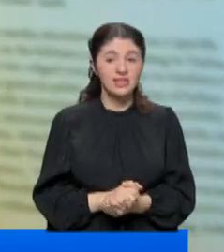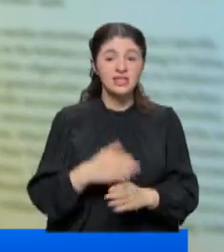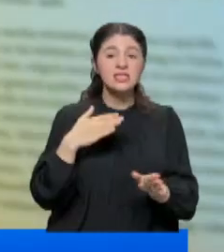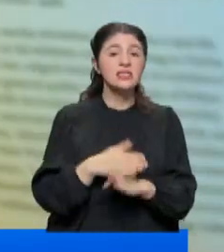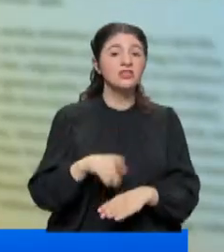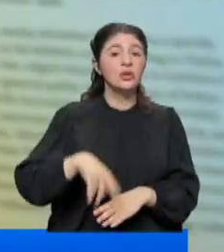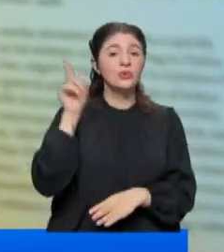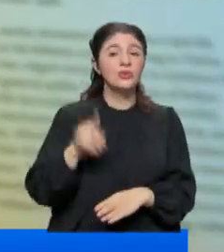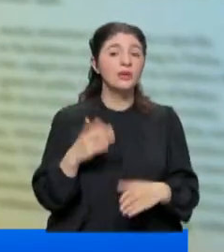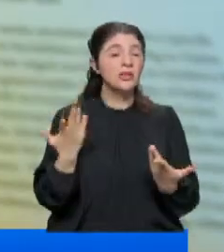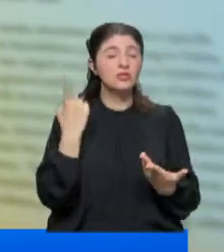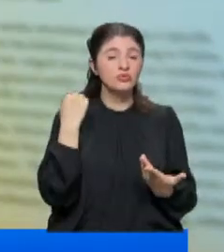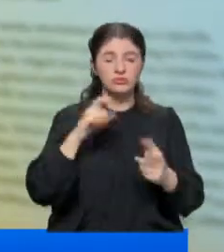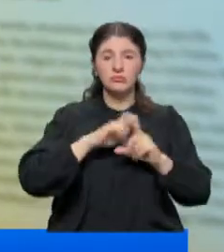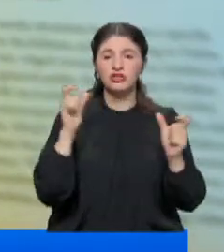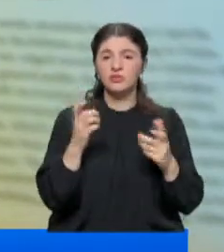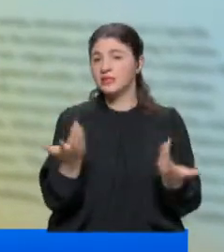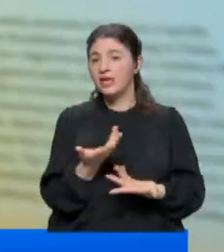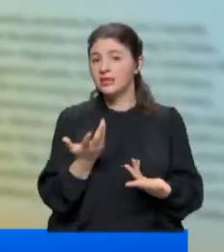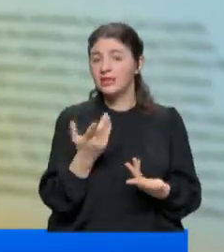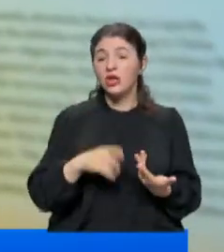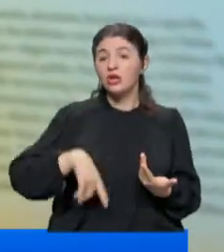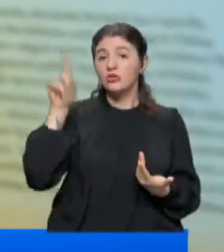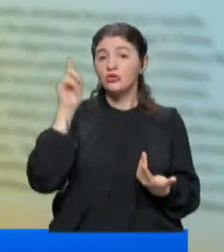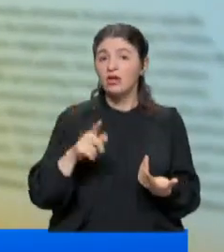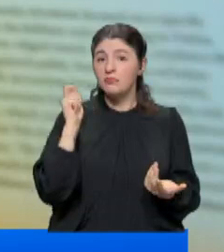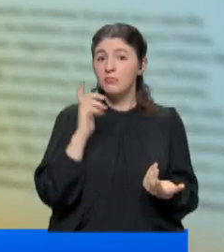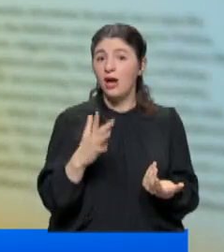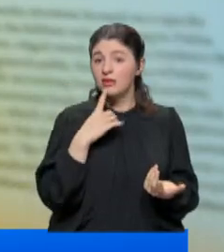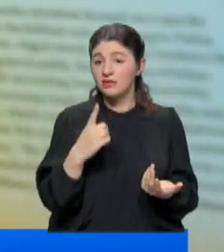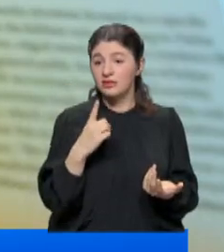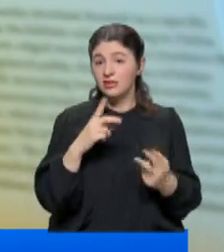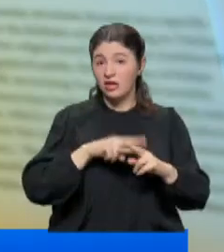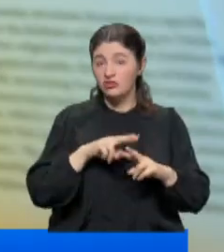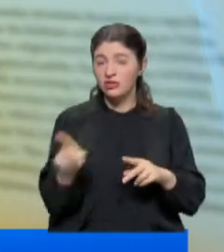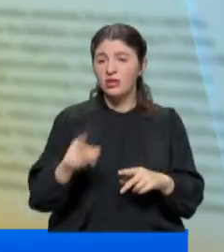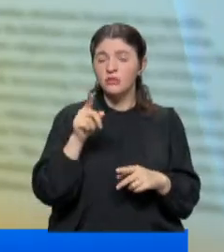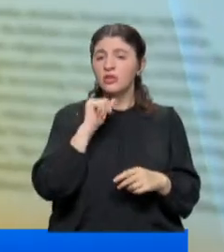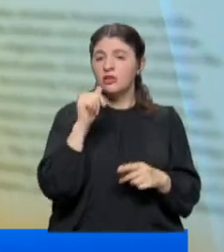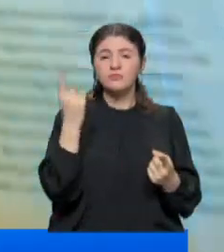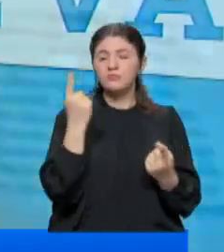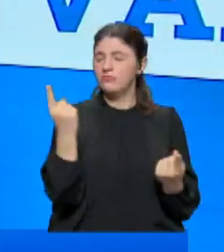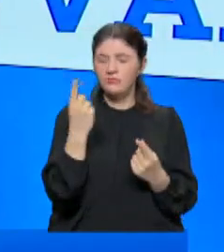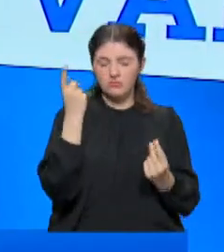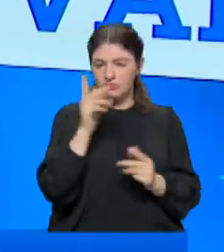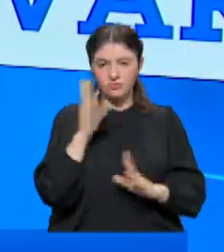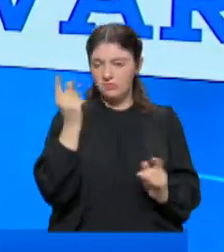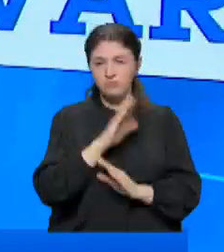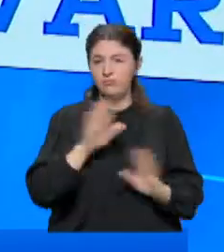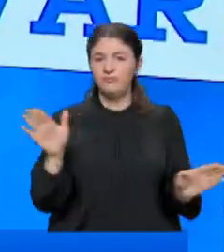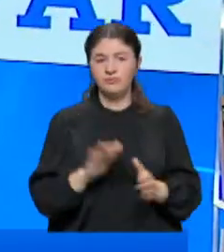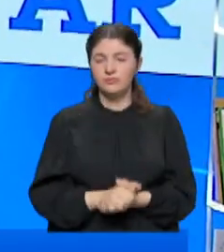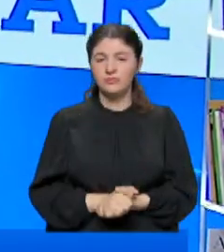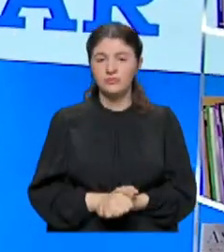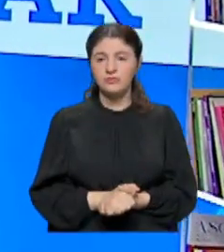Gerçek gündem neydi? Dün manşetimiz neydi efendim? Gündem pahalılıktı. Bunu hiçbir zaman unutmadık, unutmayacağız.